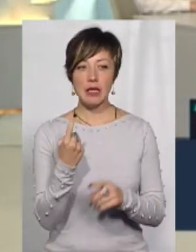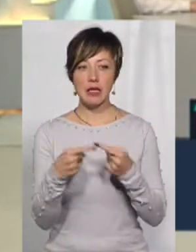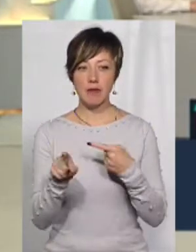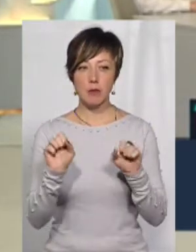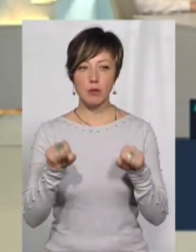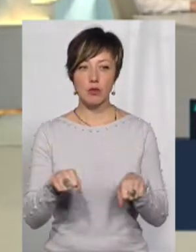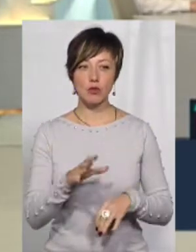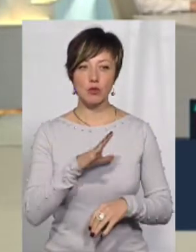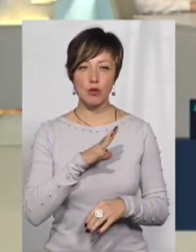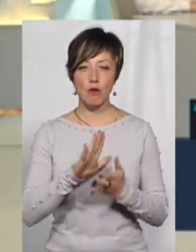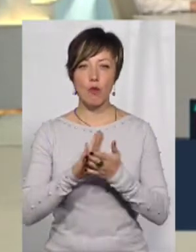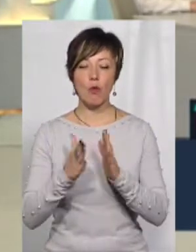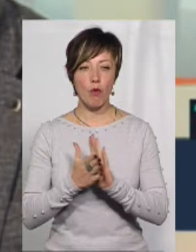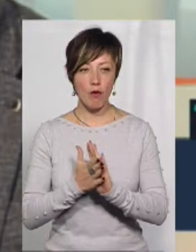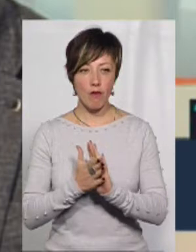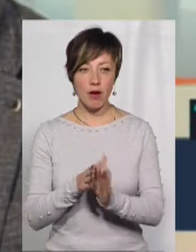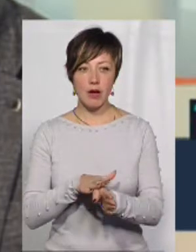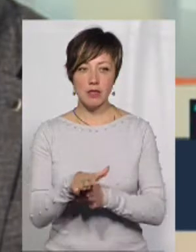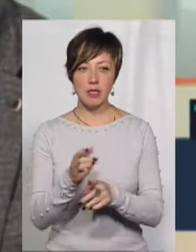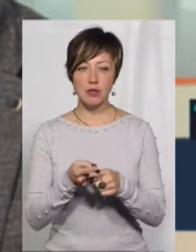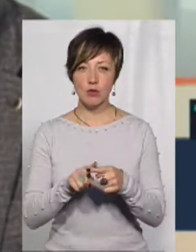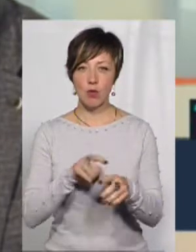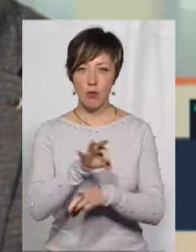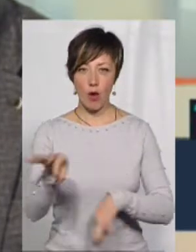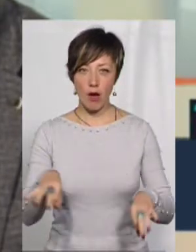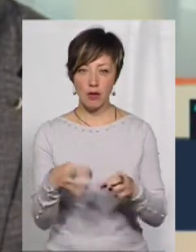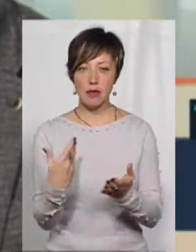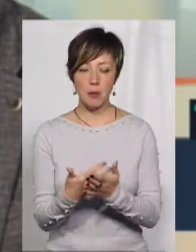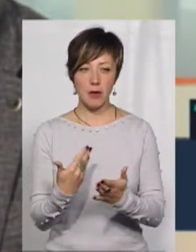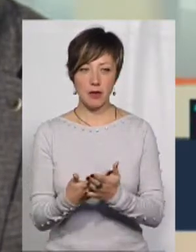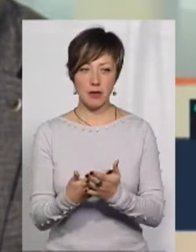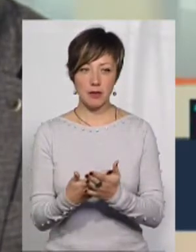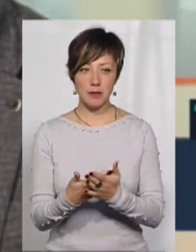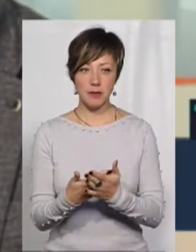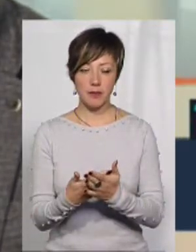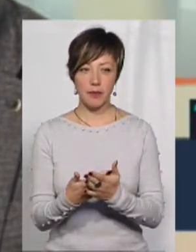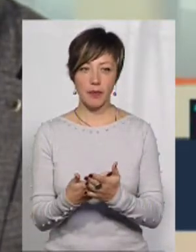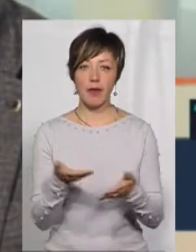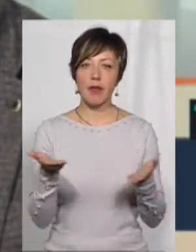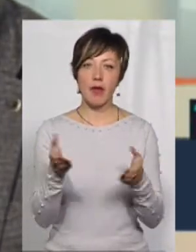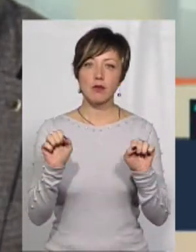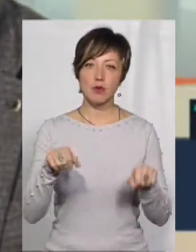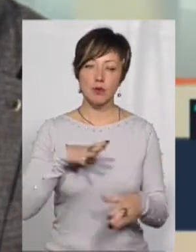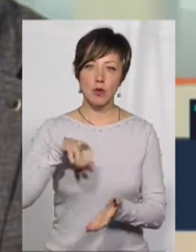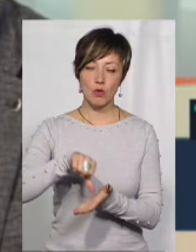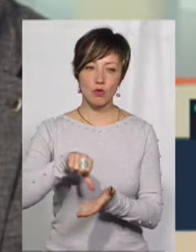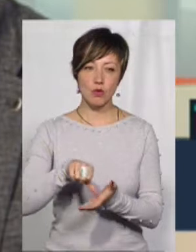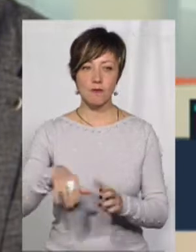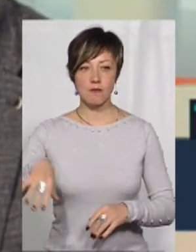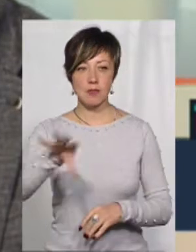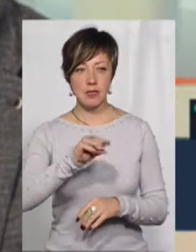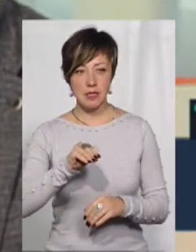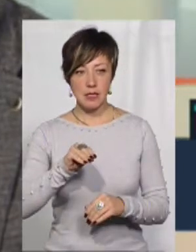відмінність може бути в умовах реалізації цього проєкту. Наприклад, десь може брати участь